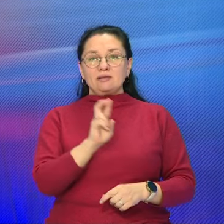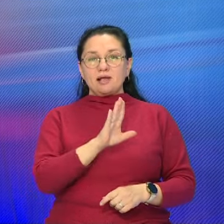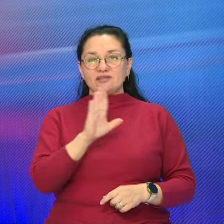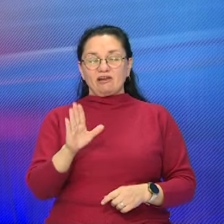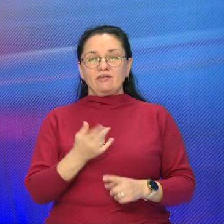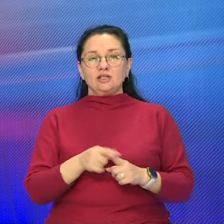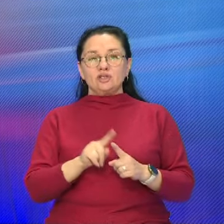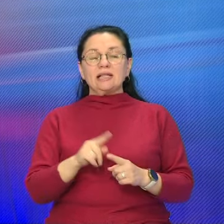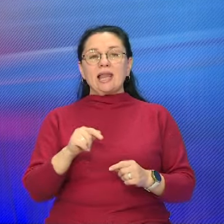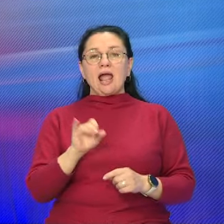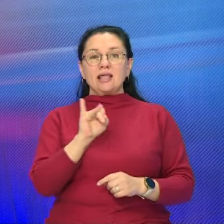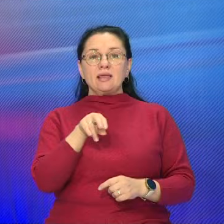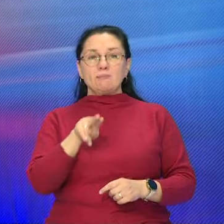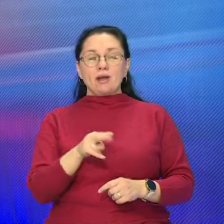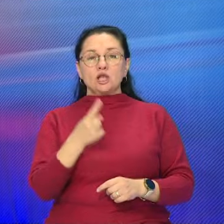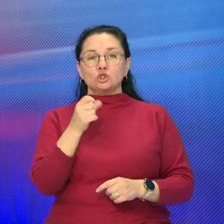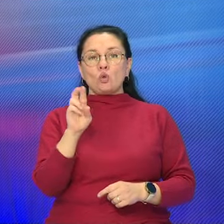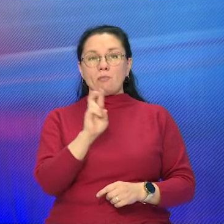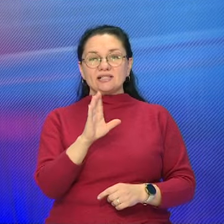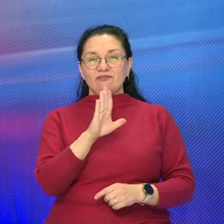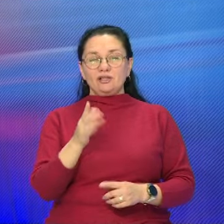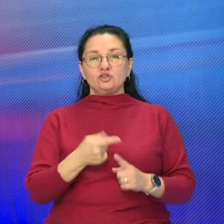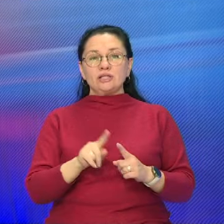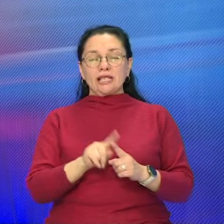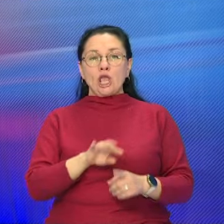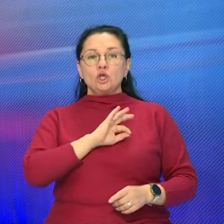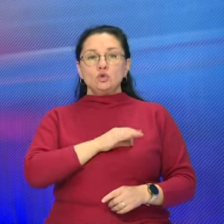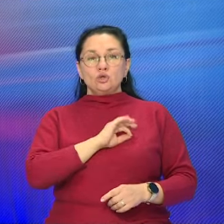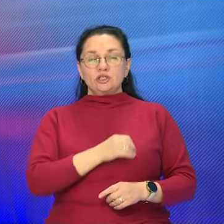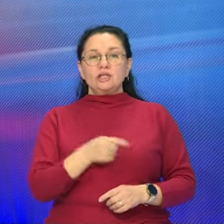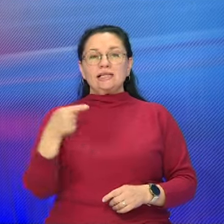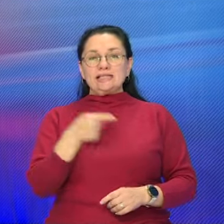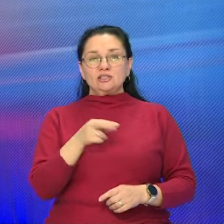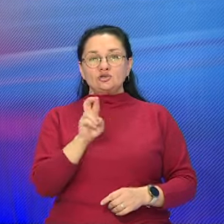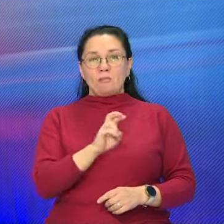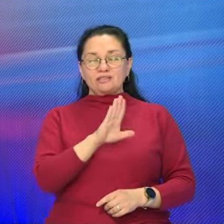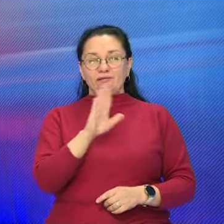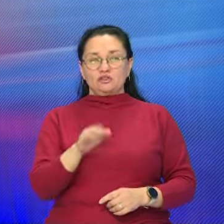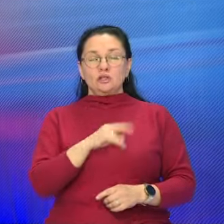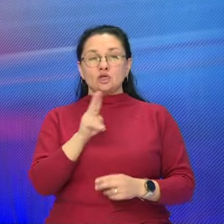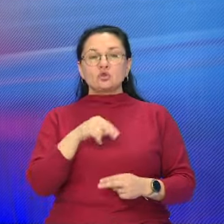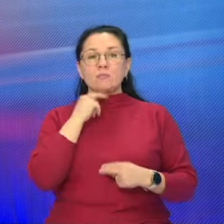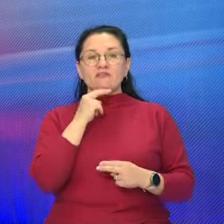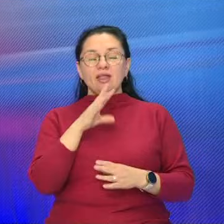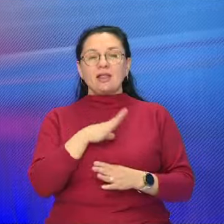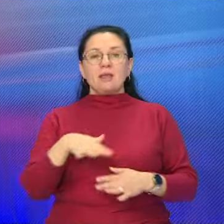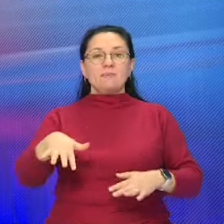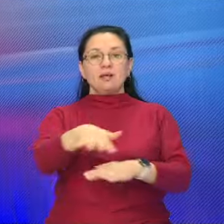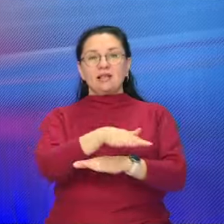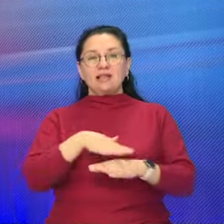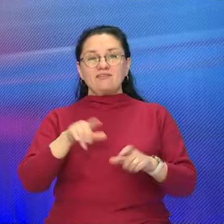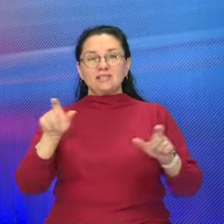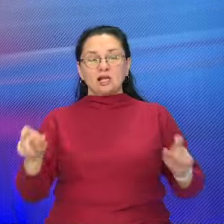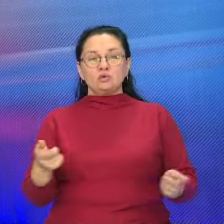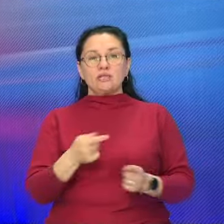для индивидуального предпринимателя до 100 базовых величин и для юридического лица до 1000 базовых величин. Звернуть увагу широкой громадскости до